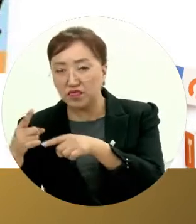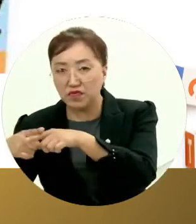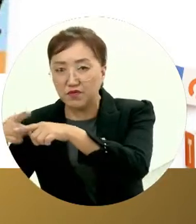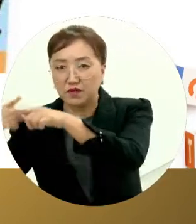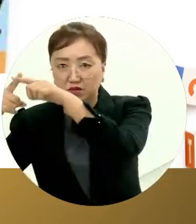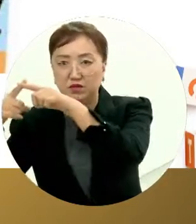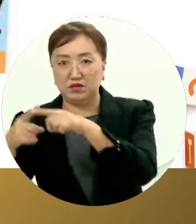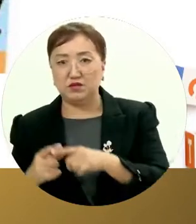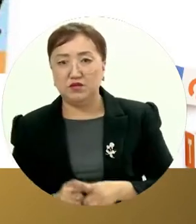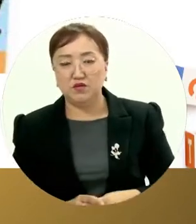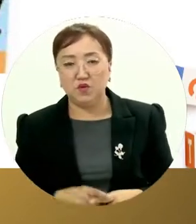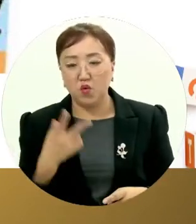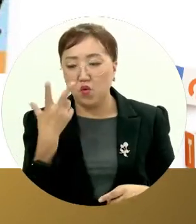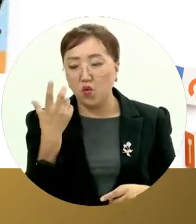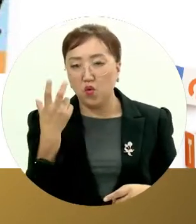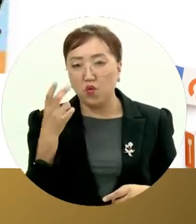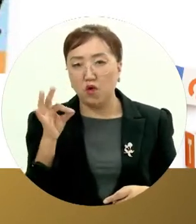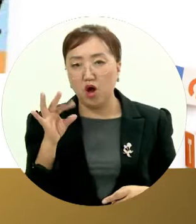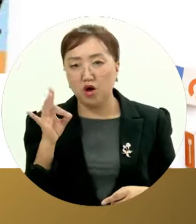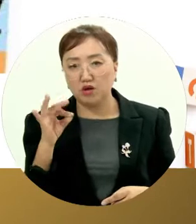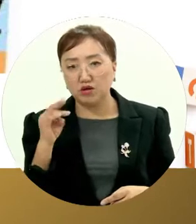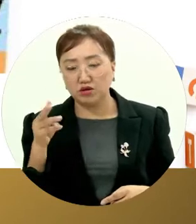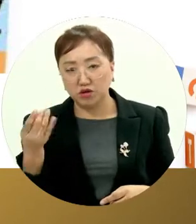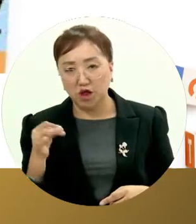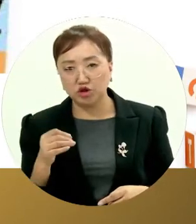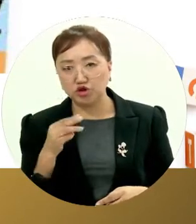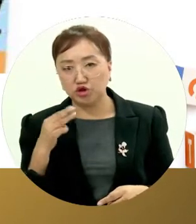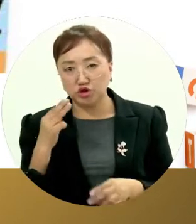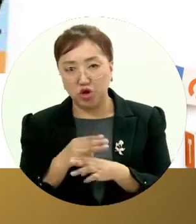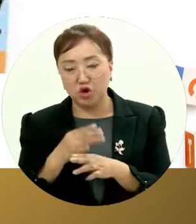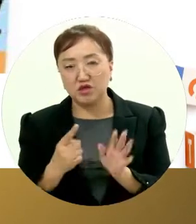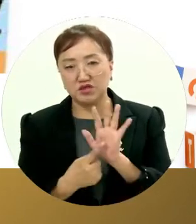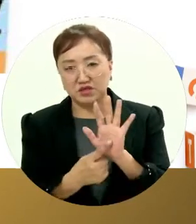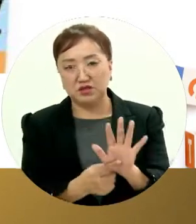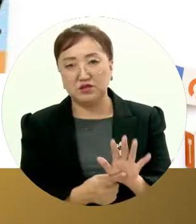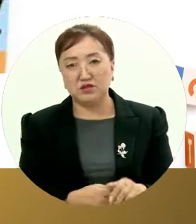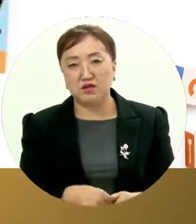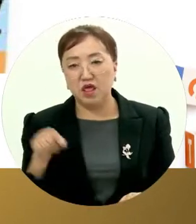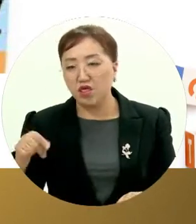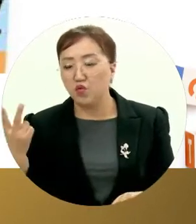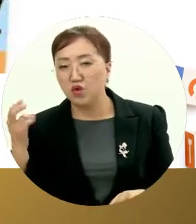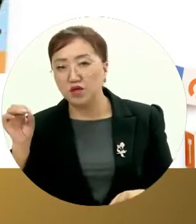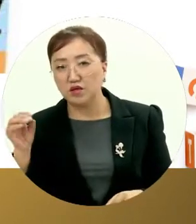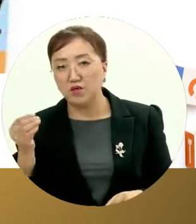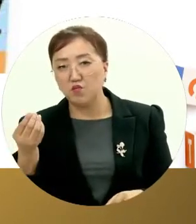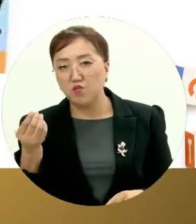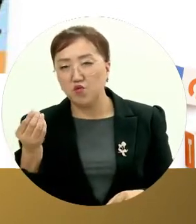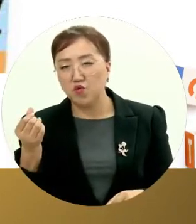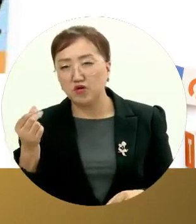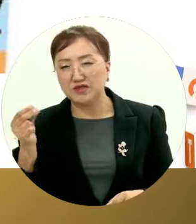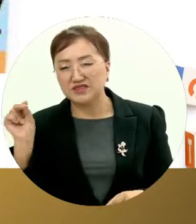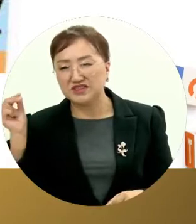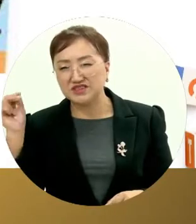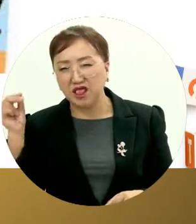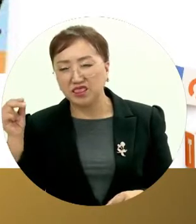бол 3 оронтой тоогоор илэрхийлэгдэж байдаг. За энэ гипер инфляцийн үед мөнгөний үүргийн үн